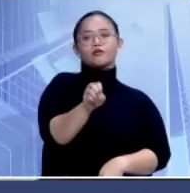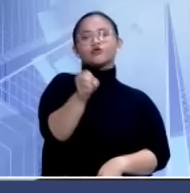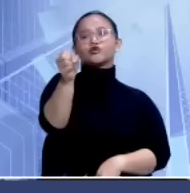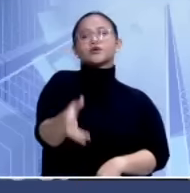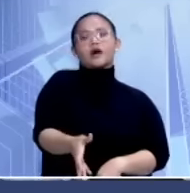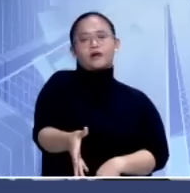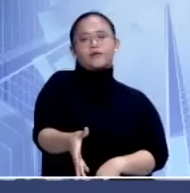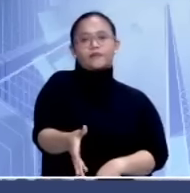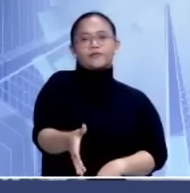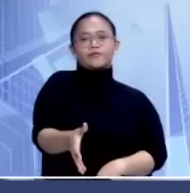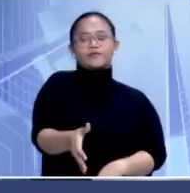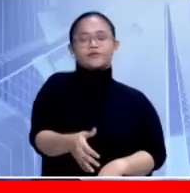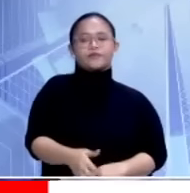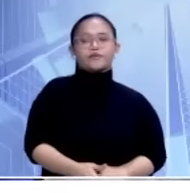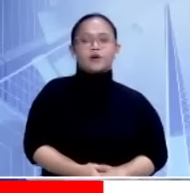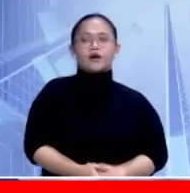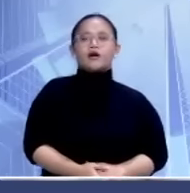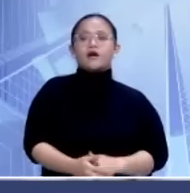rupiah. 7 bulan.